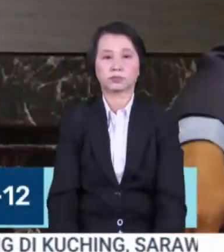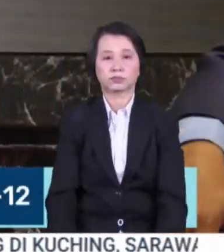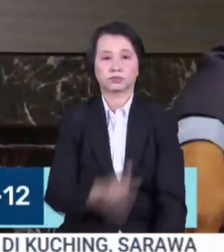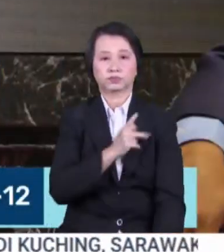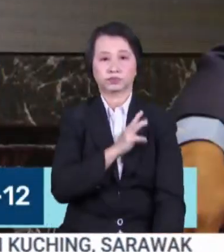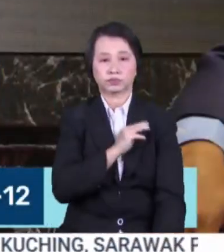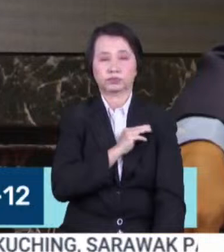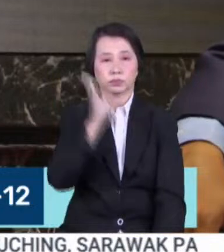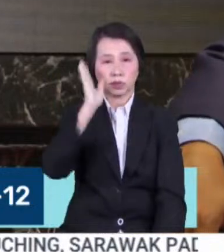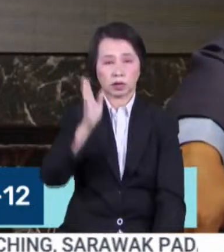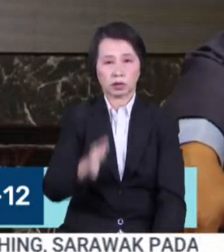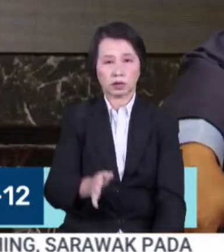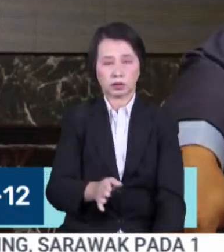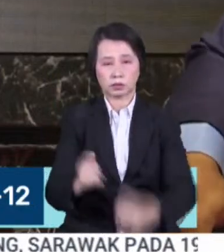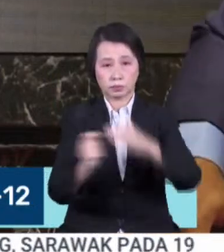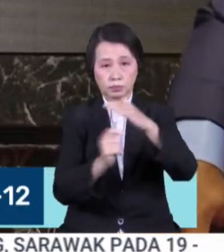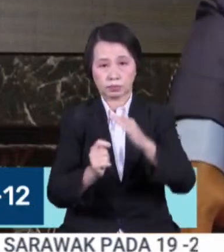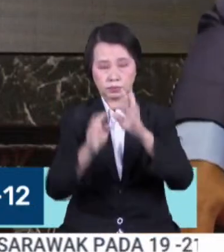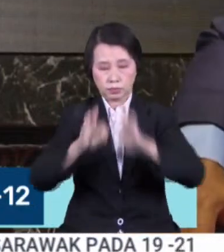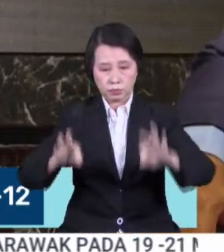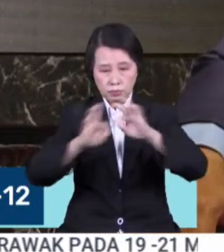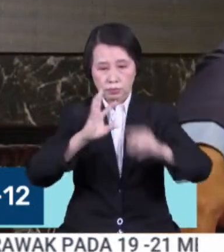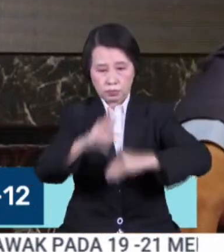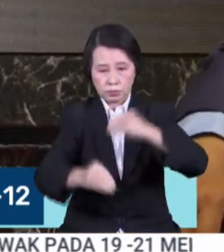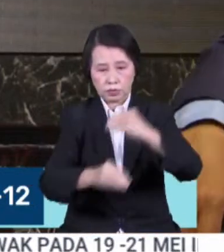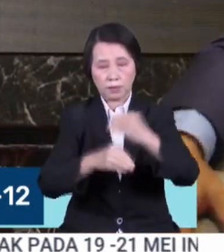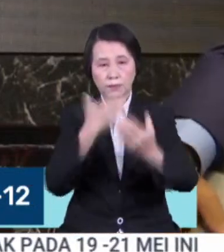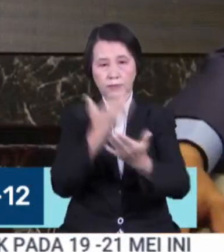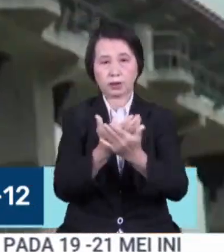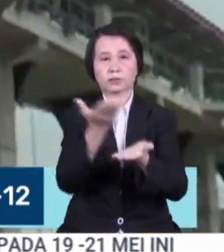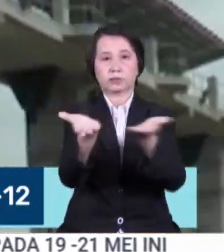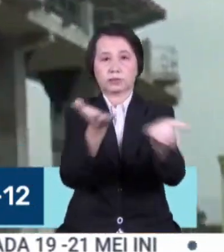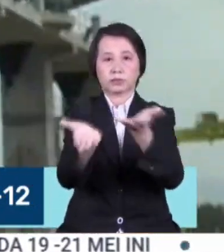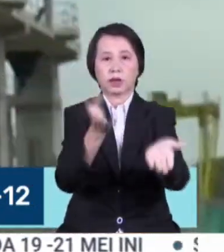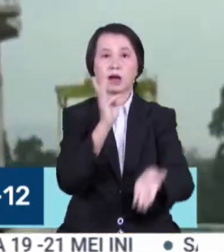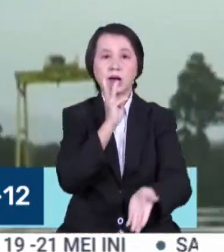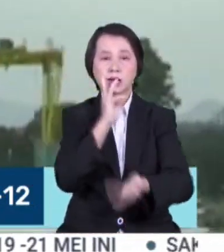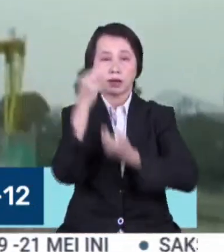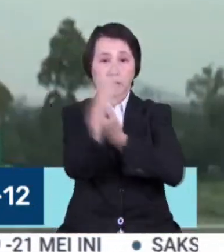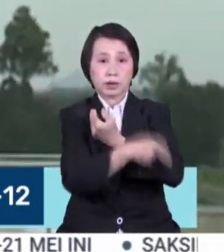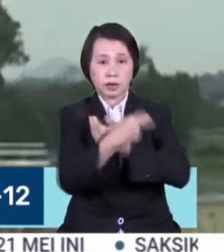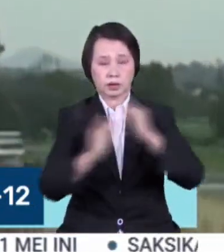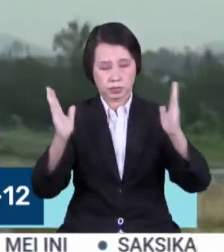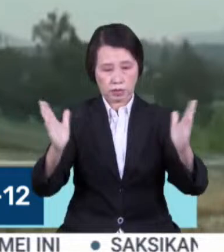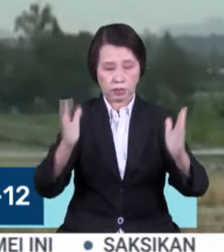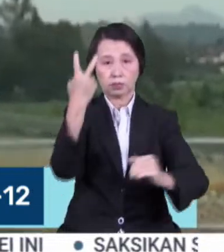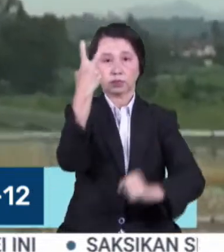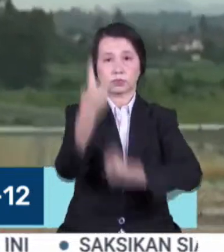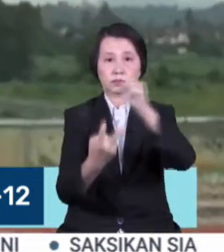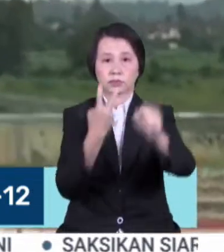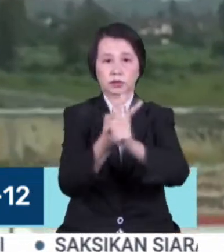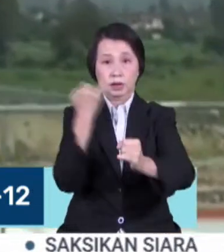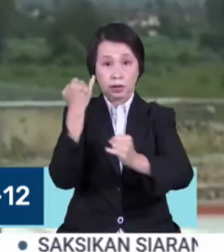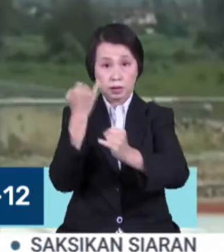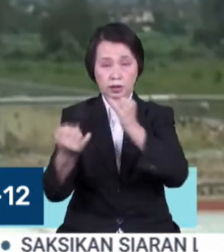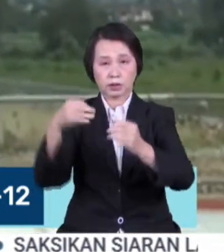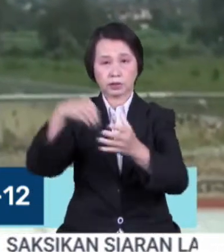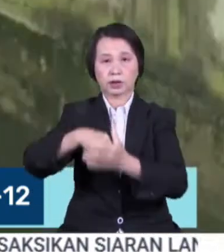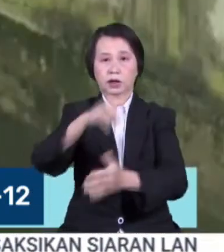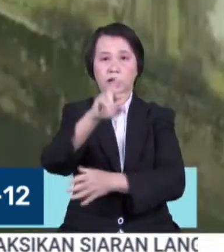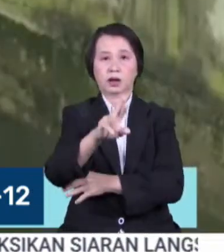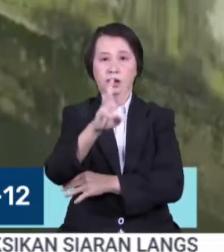Kementerian Ekonomi akan memberi teras utama menambahbaikan perkhidmatan air negara dalam tempoh 2 tahun terakhir dalam